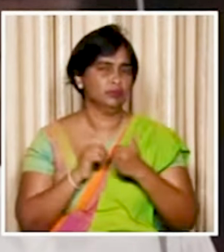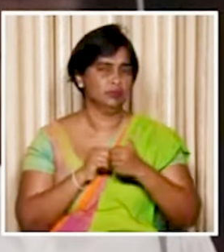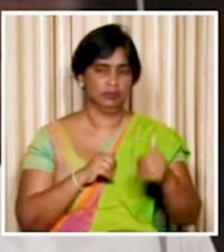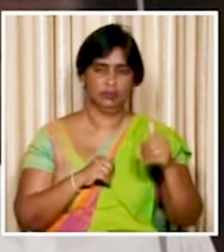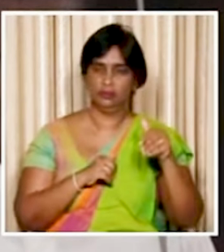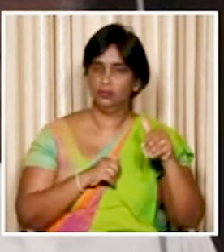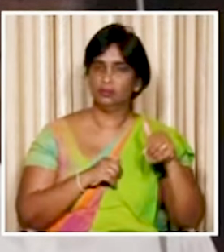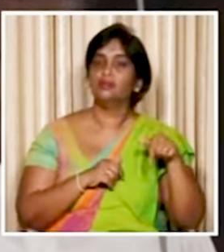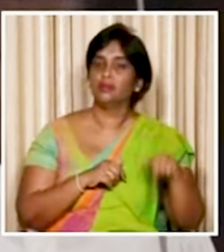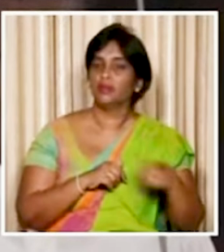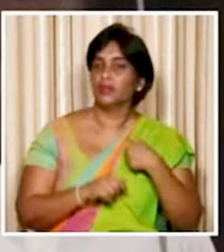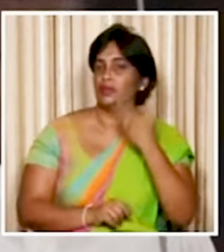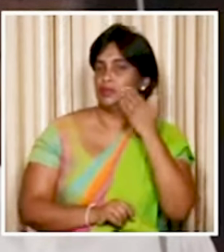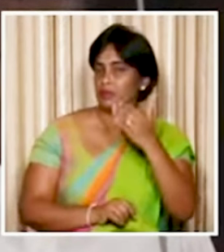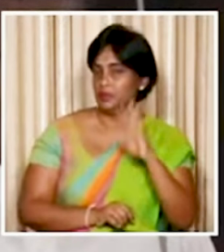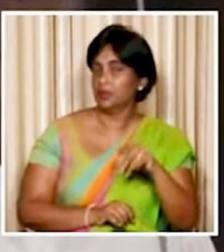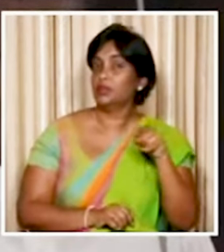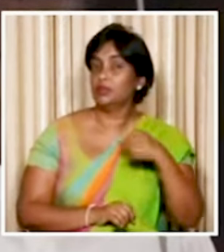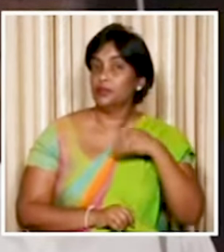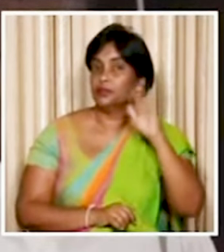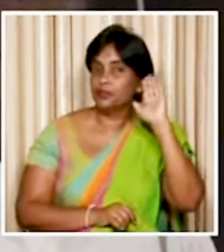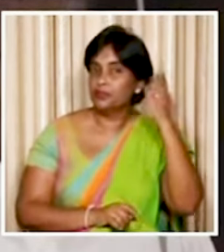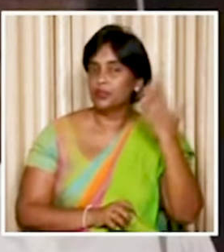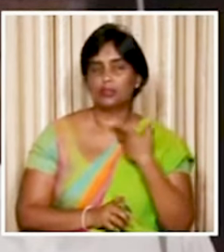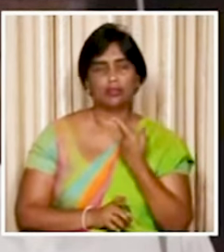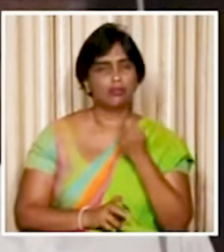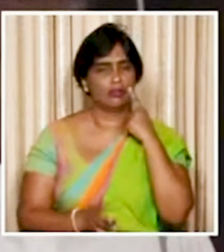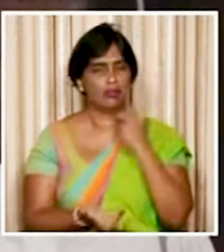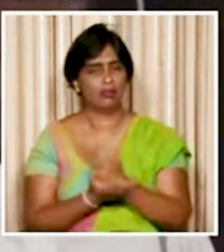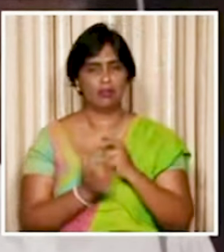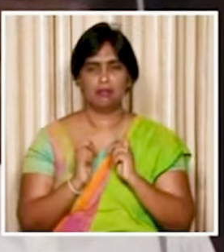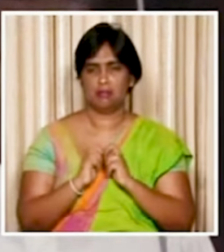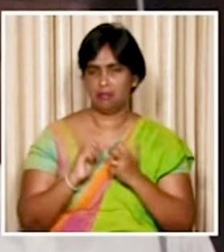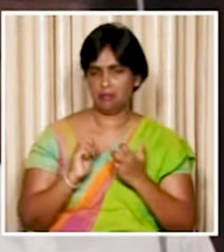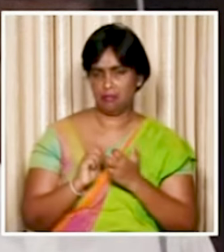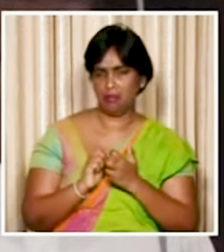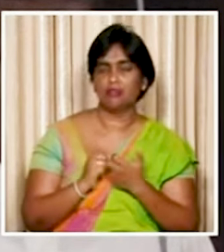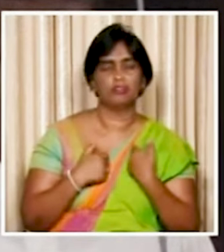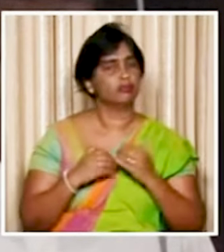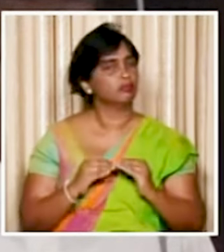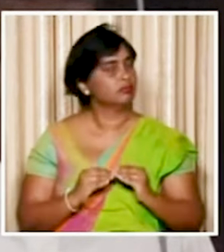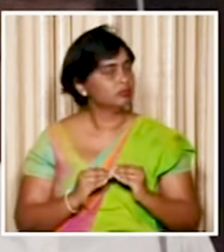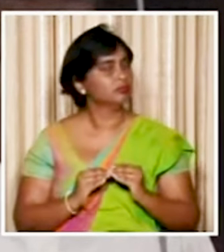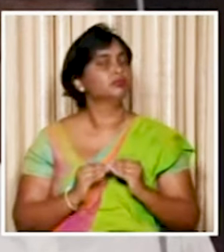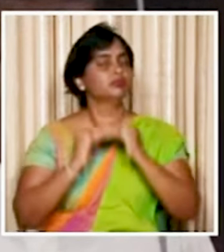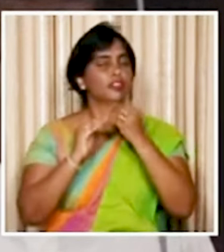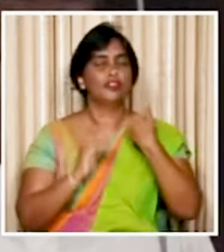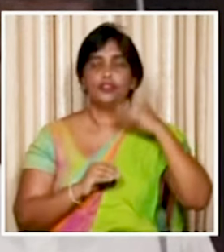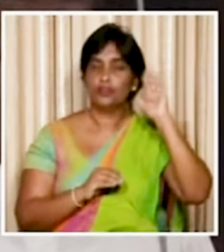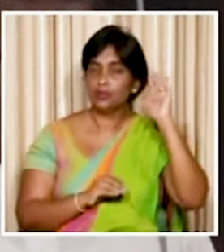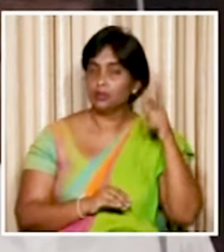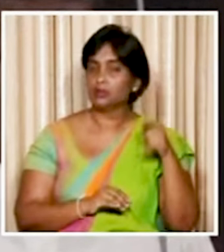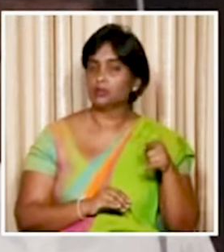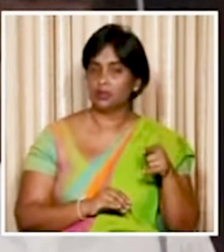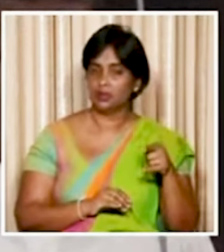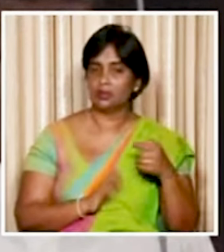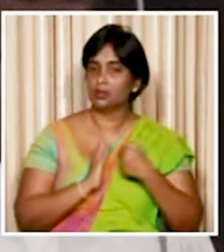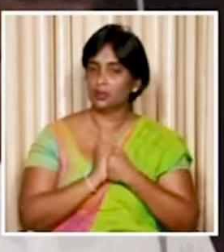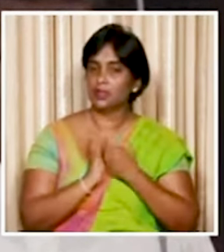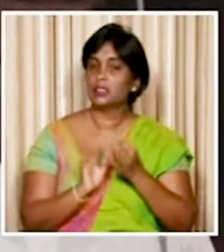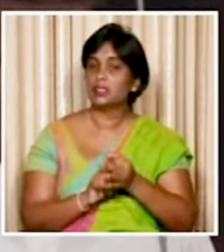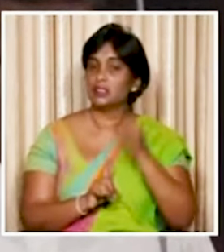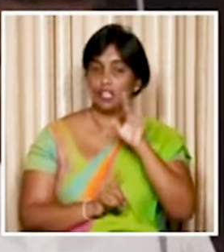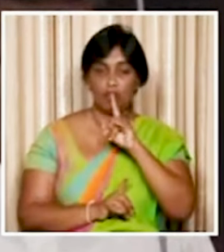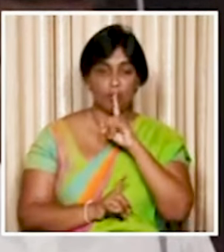பொருளாதாரத்திலிருந்து மீள்வதற்கு ஜனாதிபதி அவர்கள் வரவு செலவு திட்டத்தை சமர்ப்பிப்பதாக கூறுகின்றார். இந்த